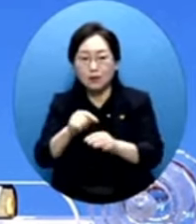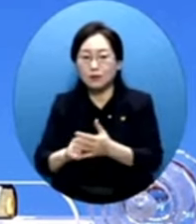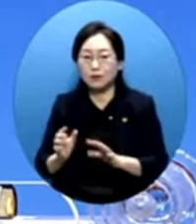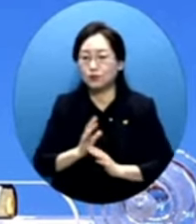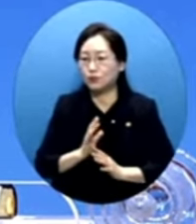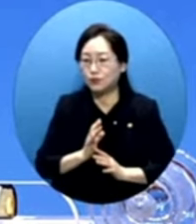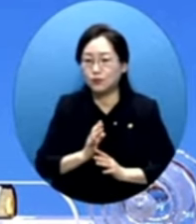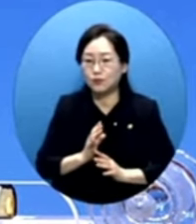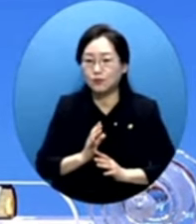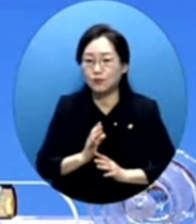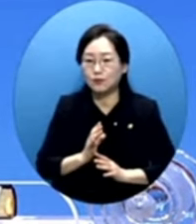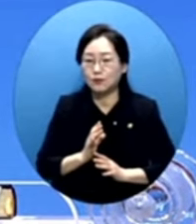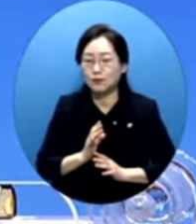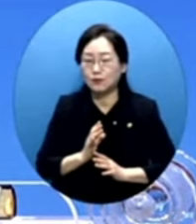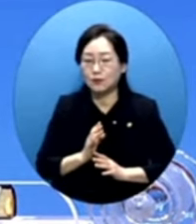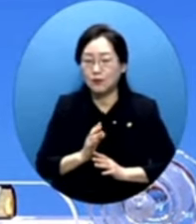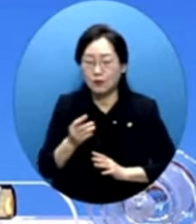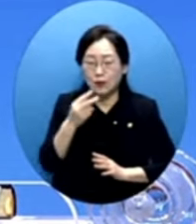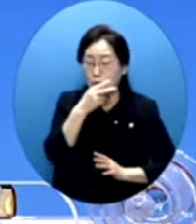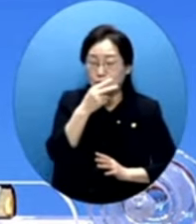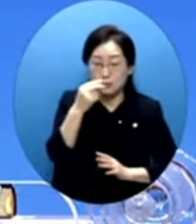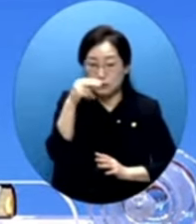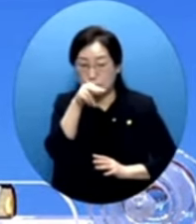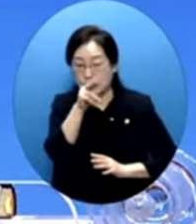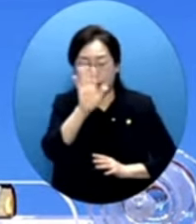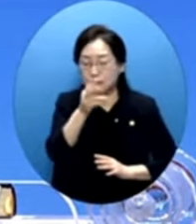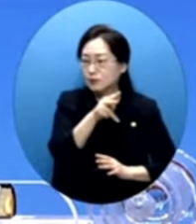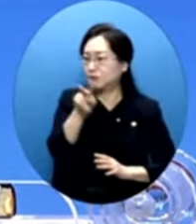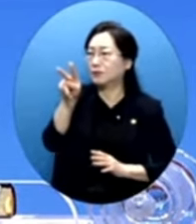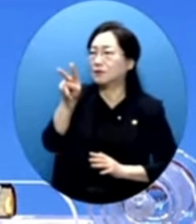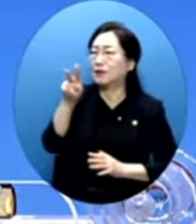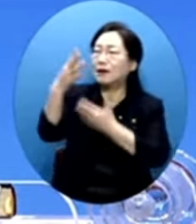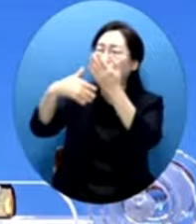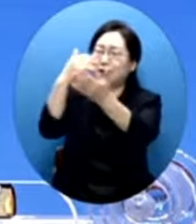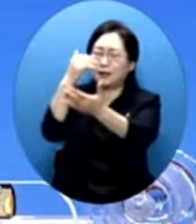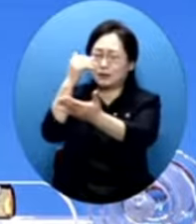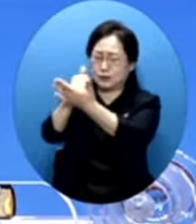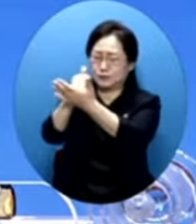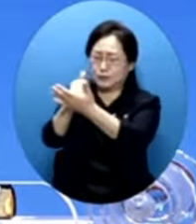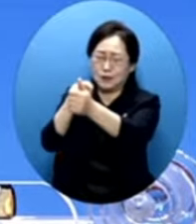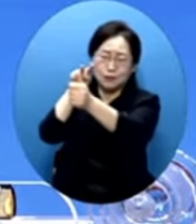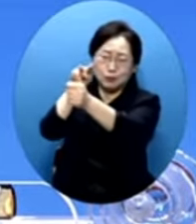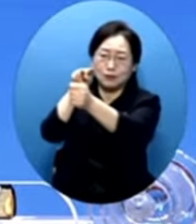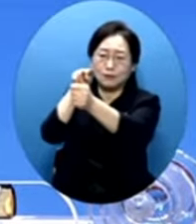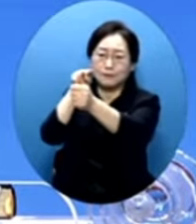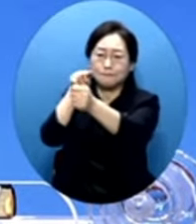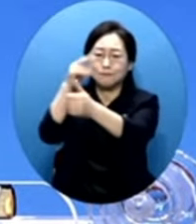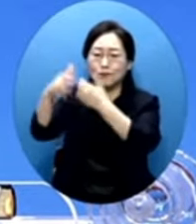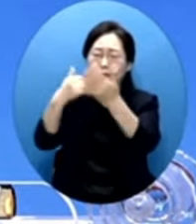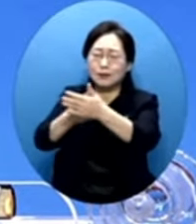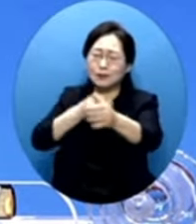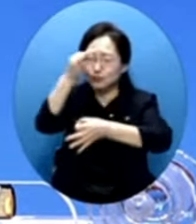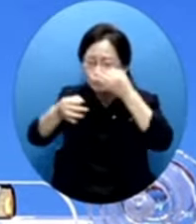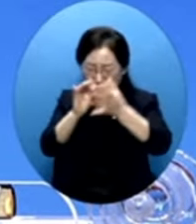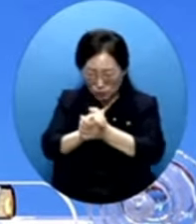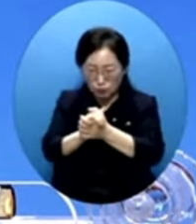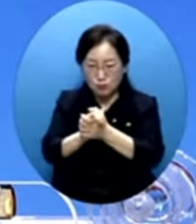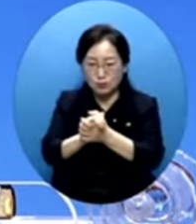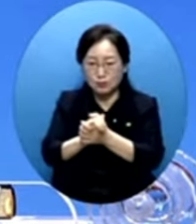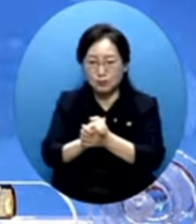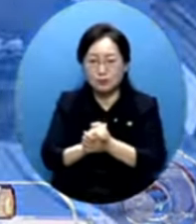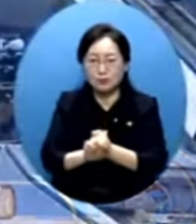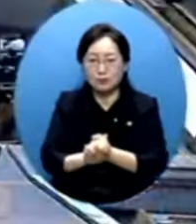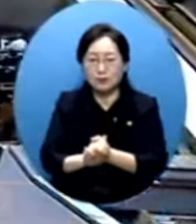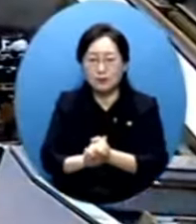다가왔습니다 그때는 시선을 돌려서 여사장이 하나님께을 고정시키고 부르짖어 기도한 것입니다